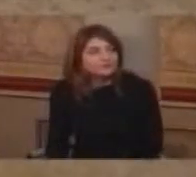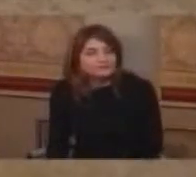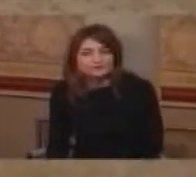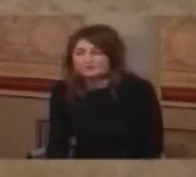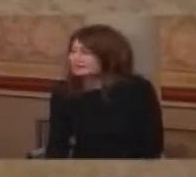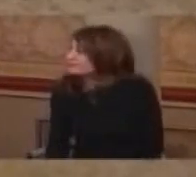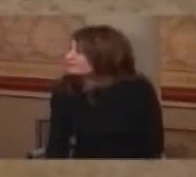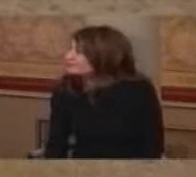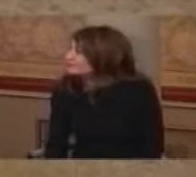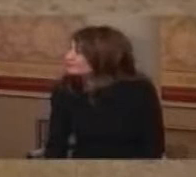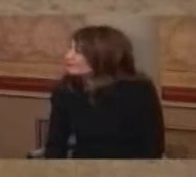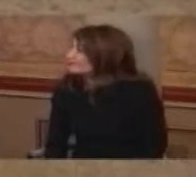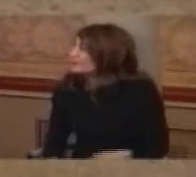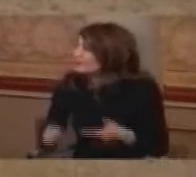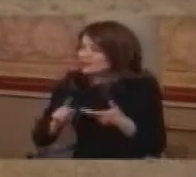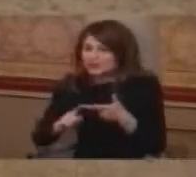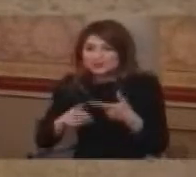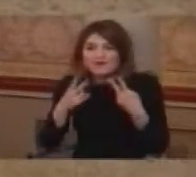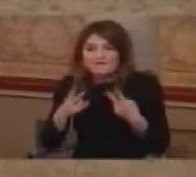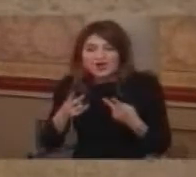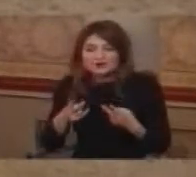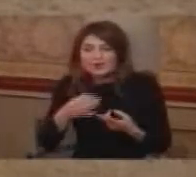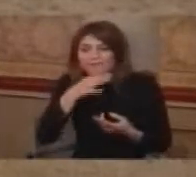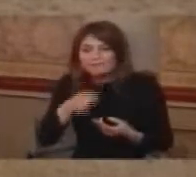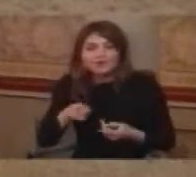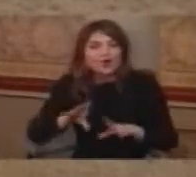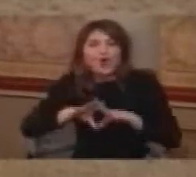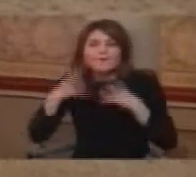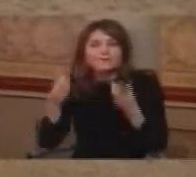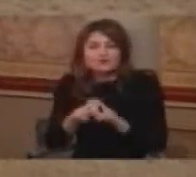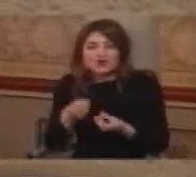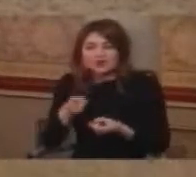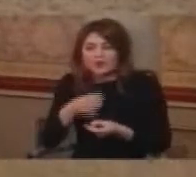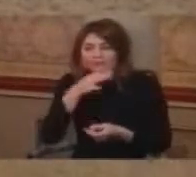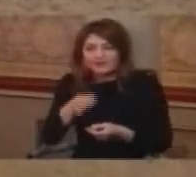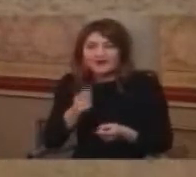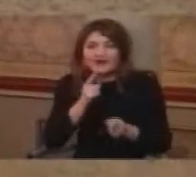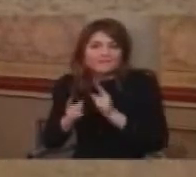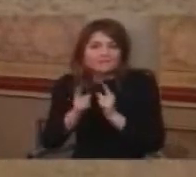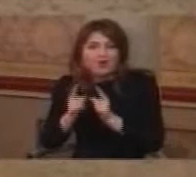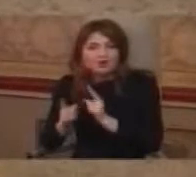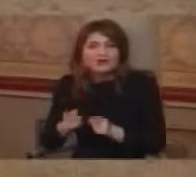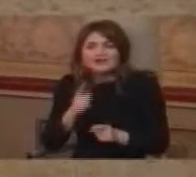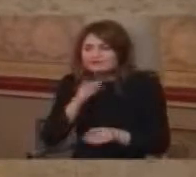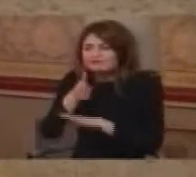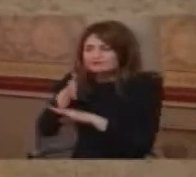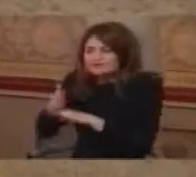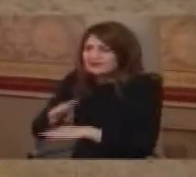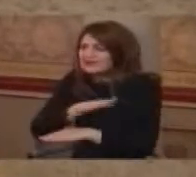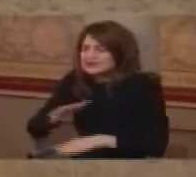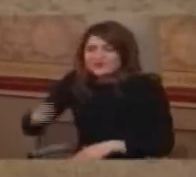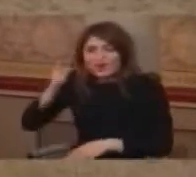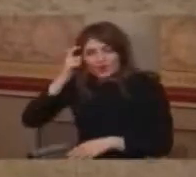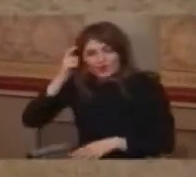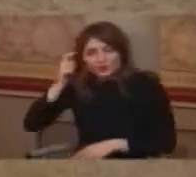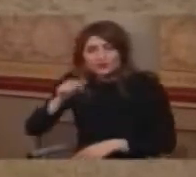Treće važno pitanje koje ću ovdje istaknuti je općenito pitanje mobilnosti i prilagodbe svih kulturnih i svih